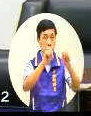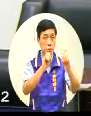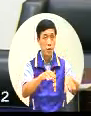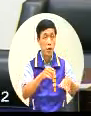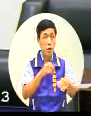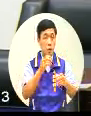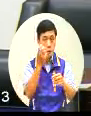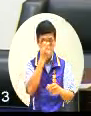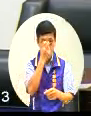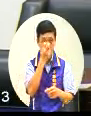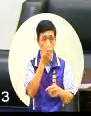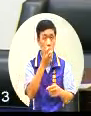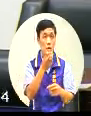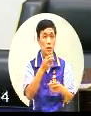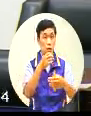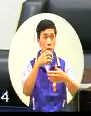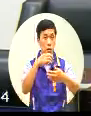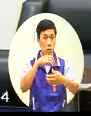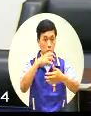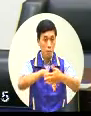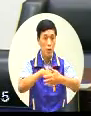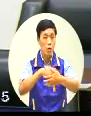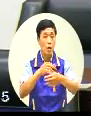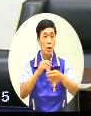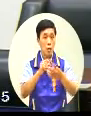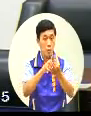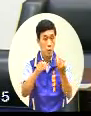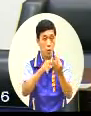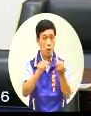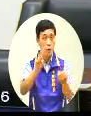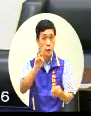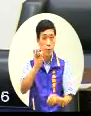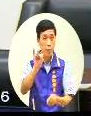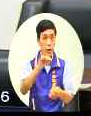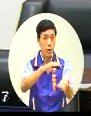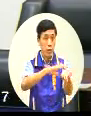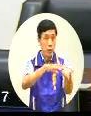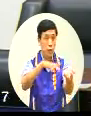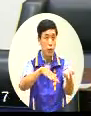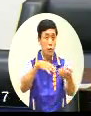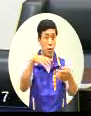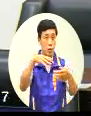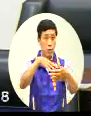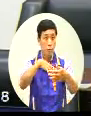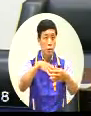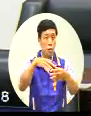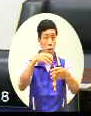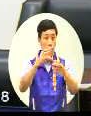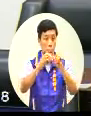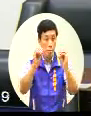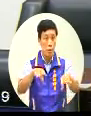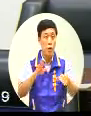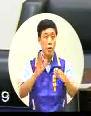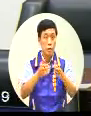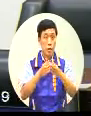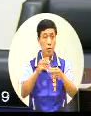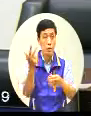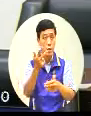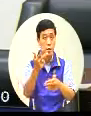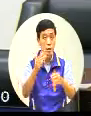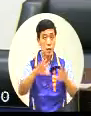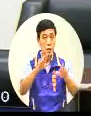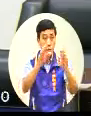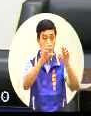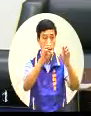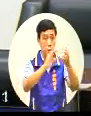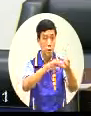管哈，列管呢200多间，那医院里面首当其冲要拆的就有7家。啊，目前听说已经拆了4家